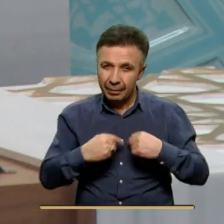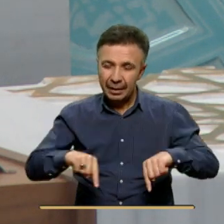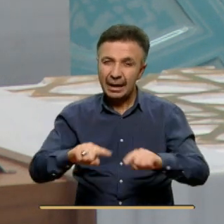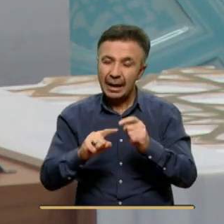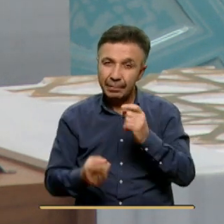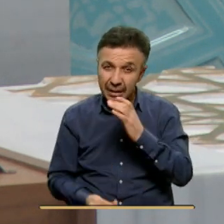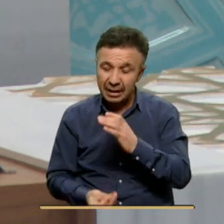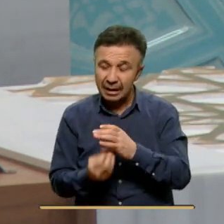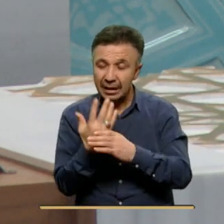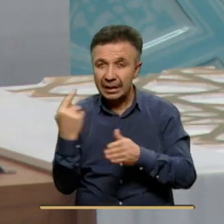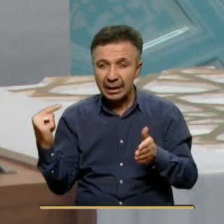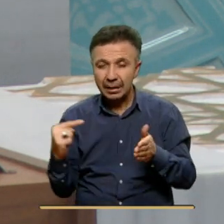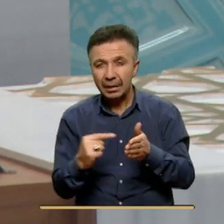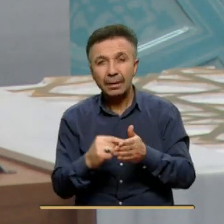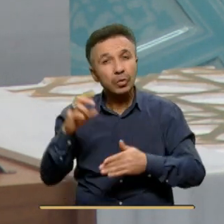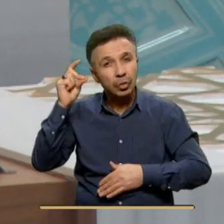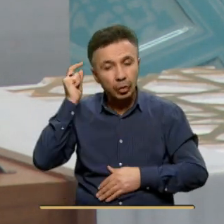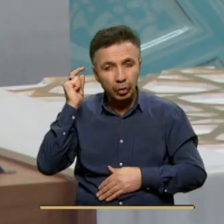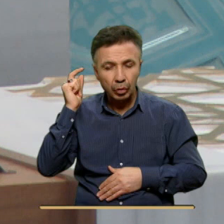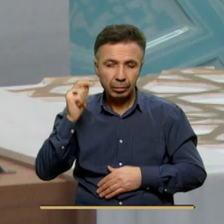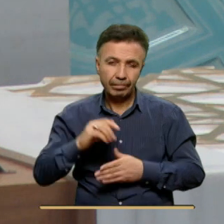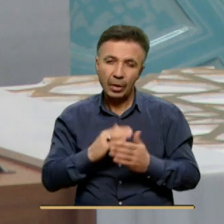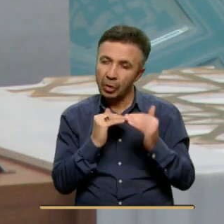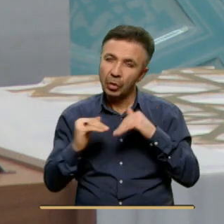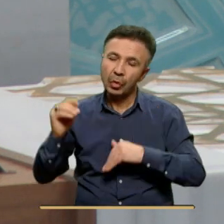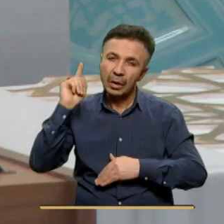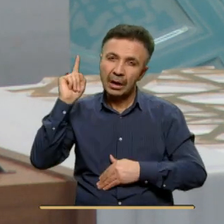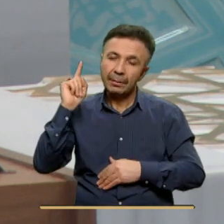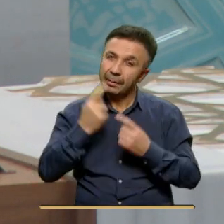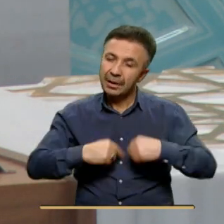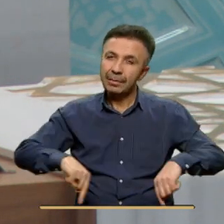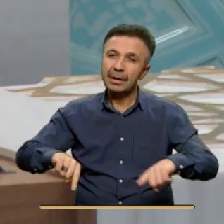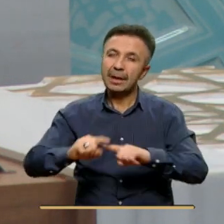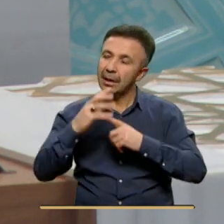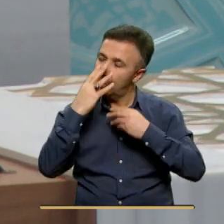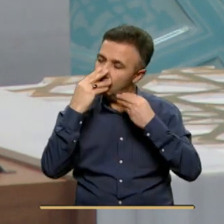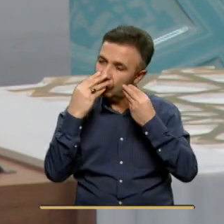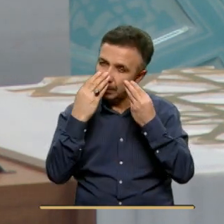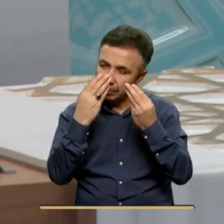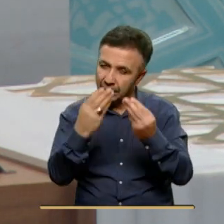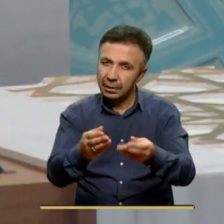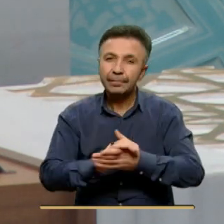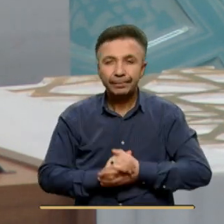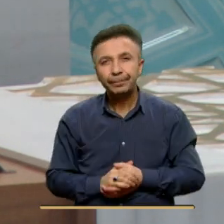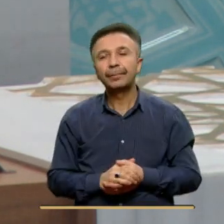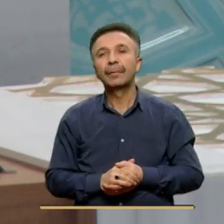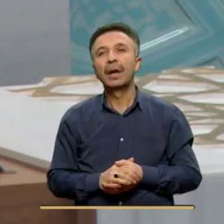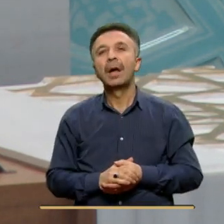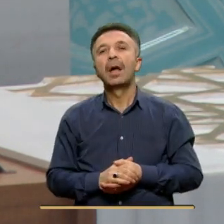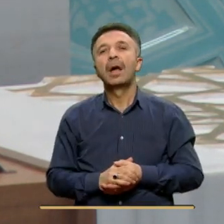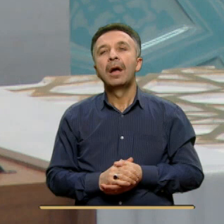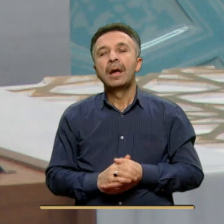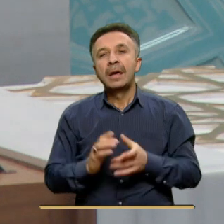gayemizi unutturmaktadır. Yüce Rabbimizin bizlere lütfetmiş olduğu,